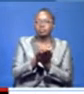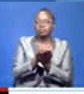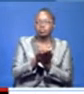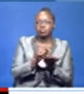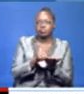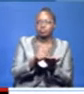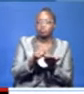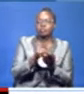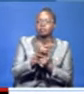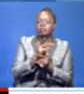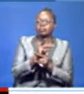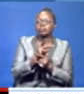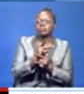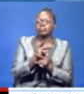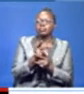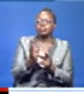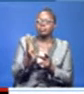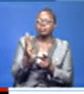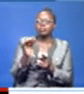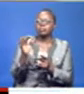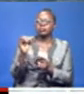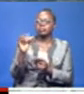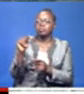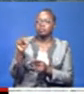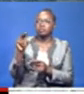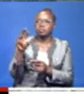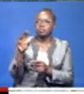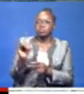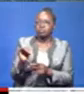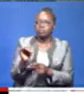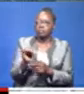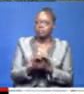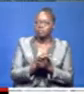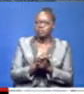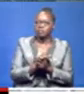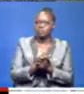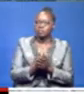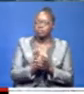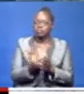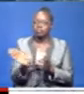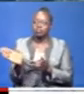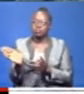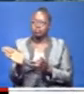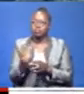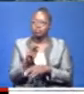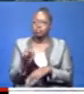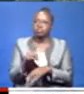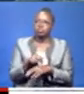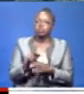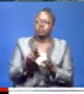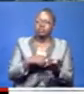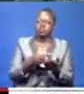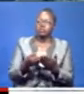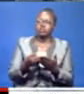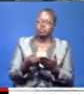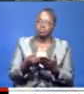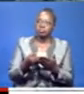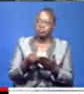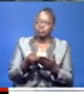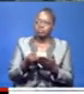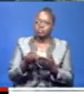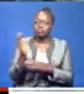kuhifadhi bioanuai ya mimea mkoani humo. Tawi la kituo cha taifa cha rasilimali ya misitu na